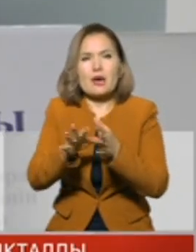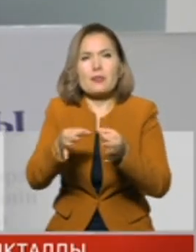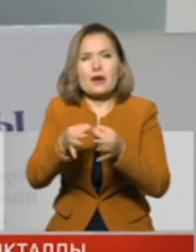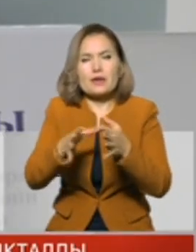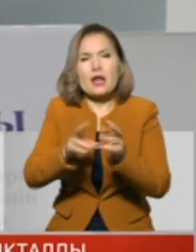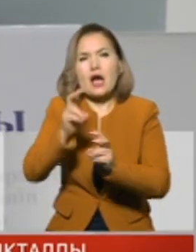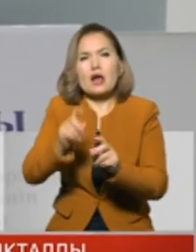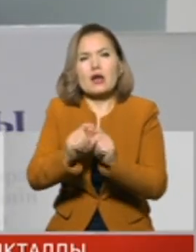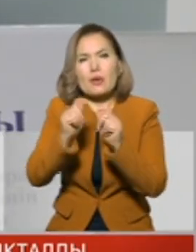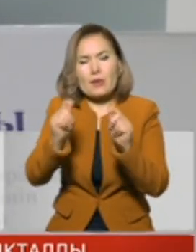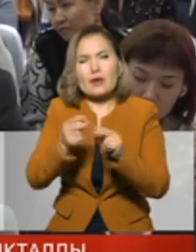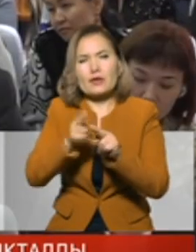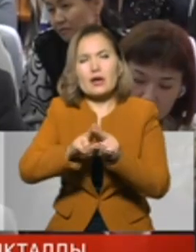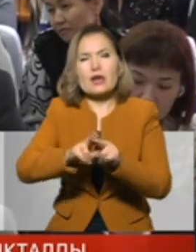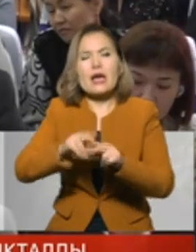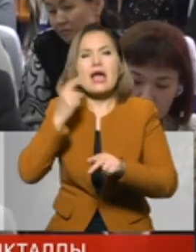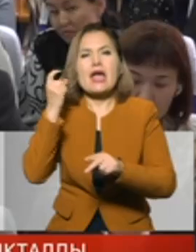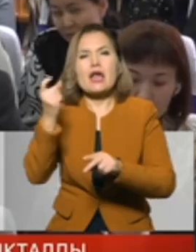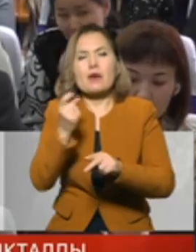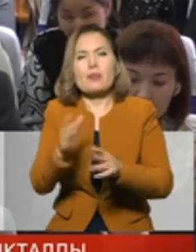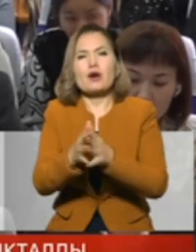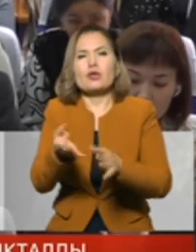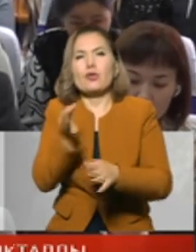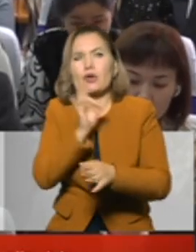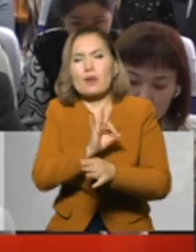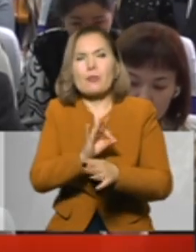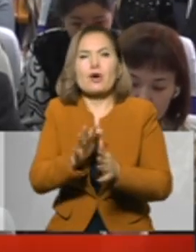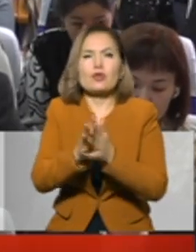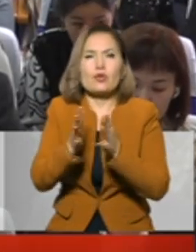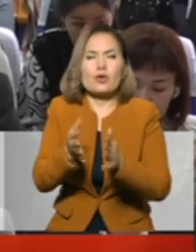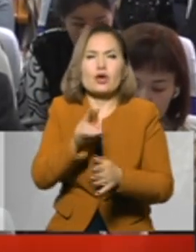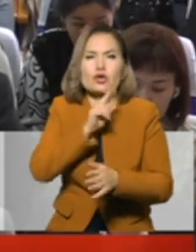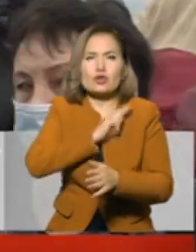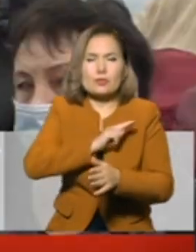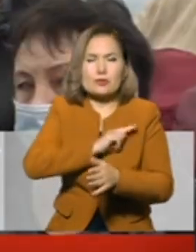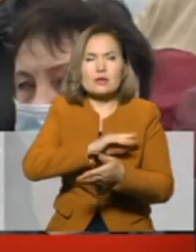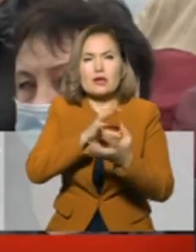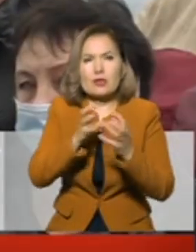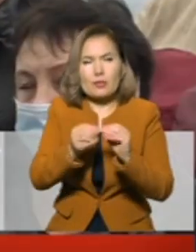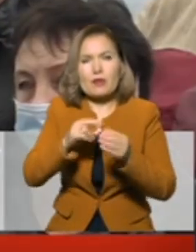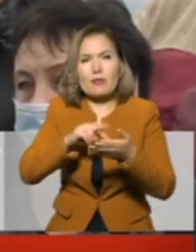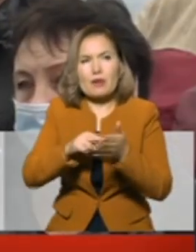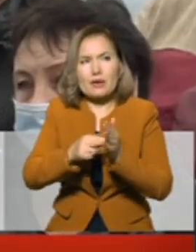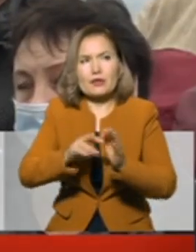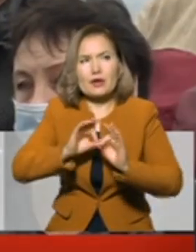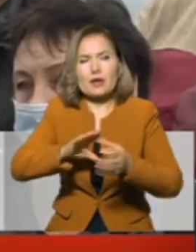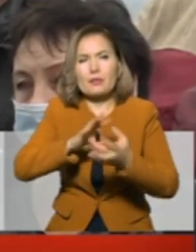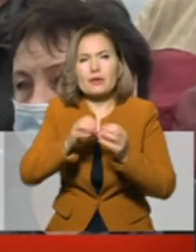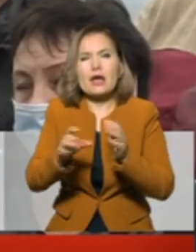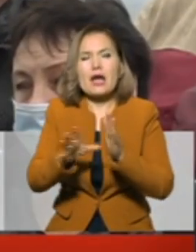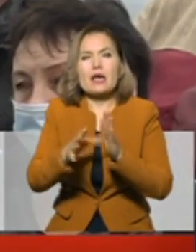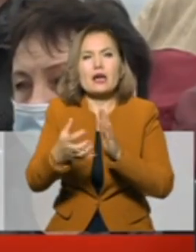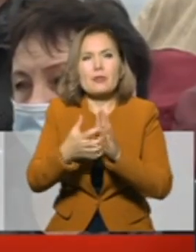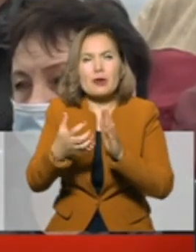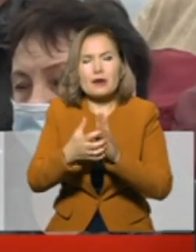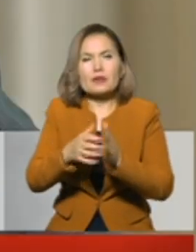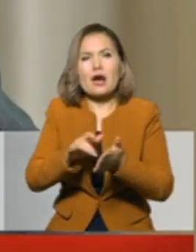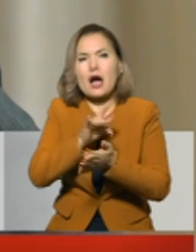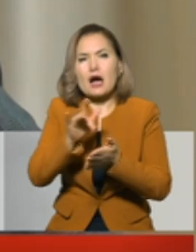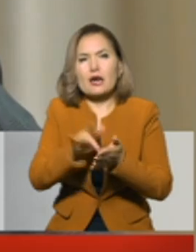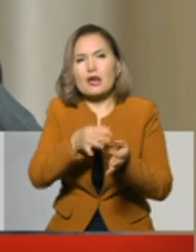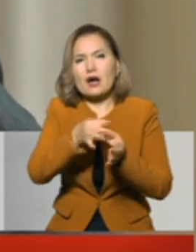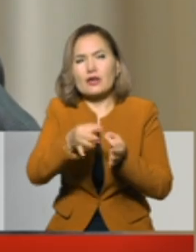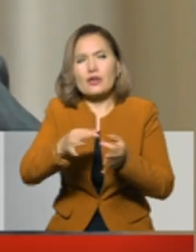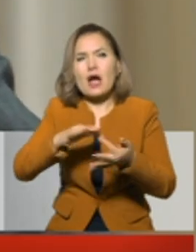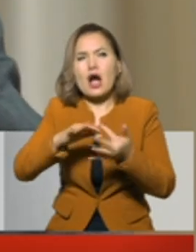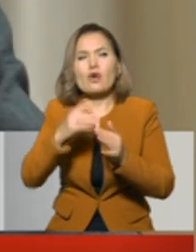салу ерекшеліктері, оның экономикалық және өндірістік ықпалымен тиімділігін талдады. Одан бөлек энергия тапшылығы кесірінен тек қалаған емес, ауыл